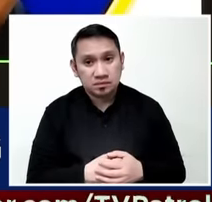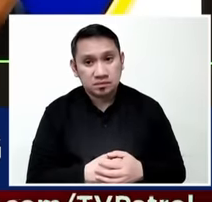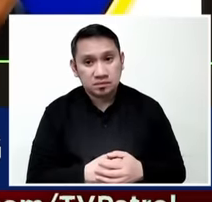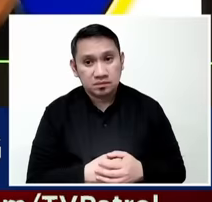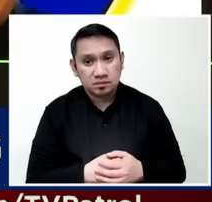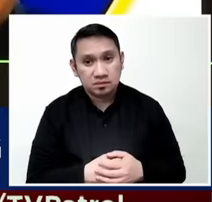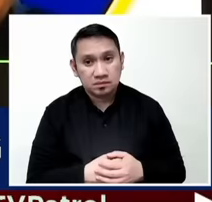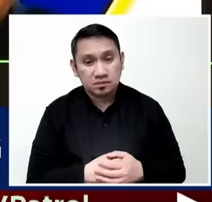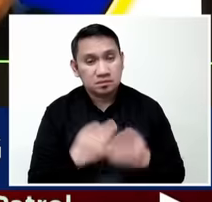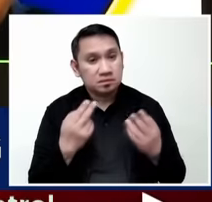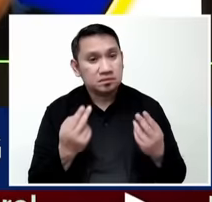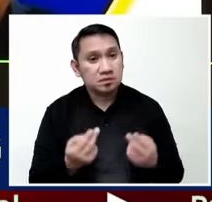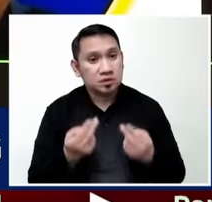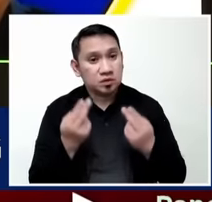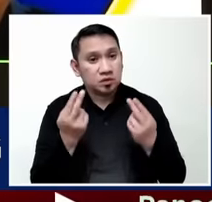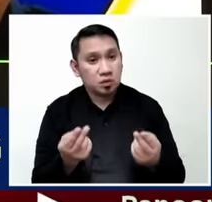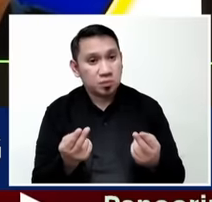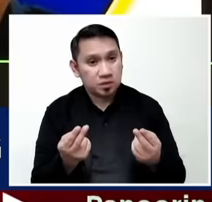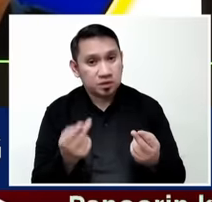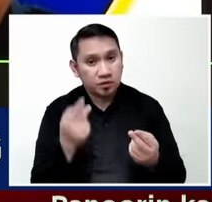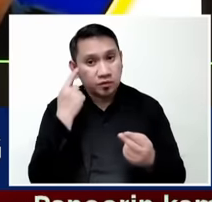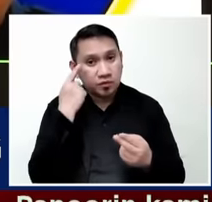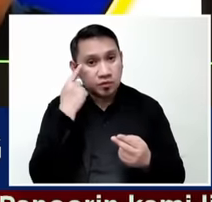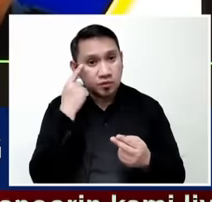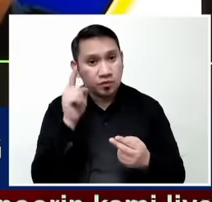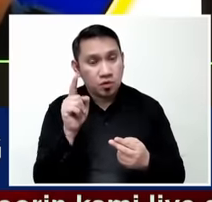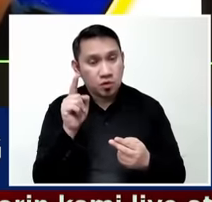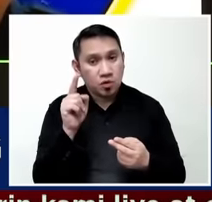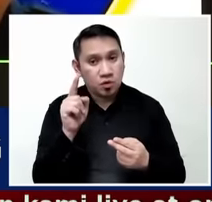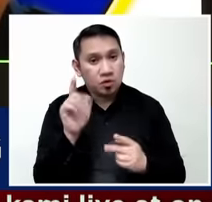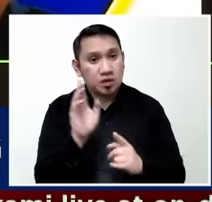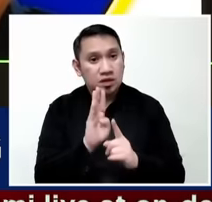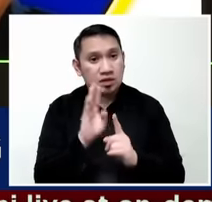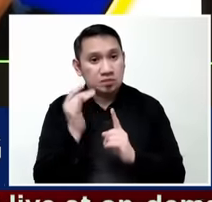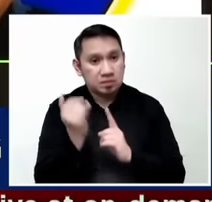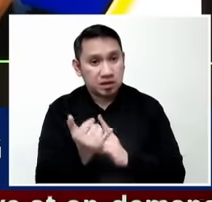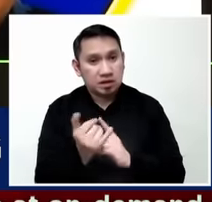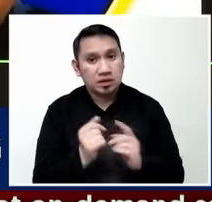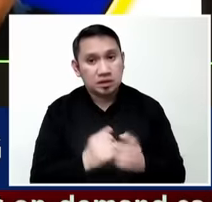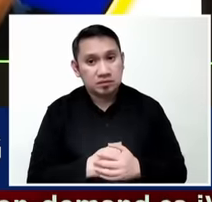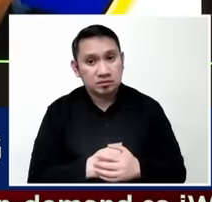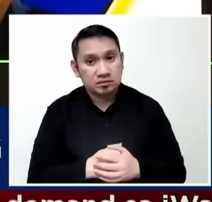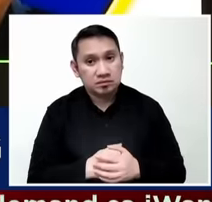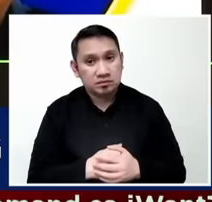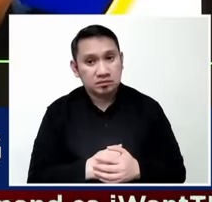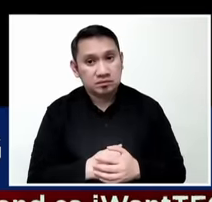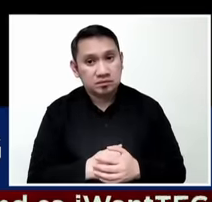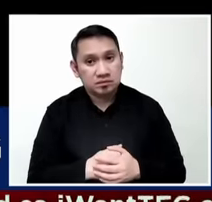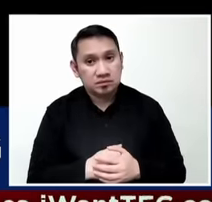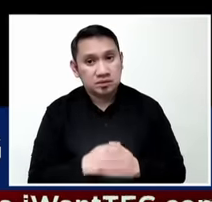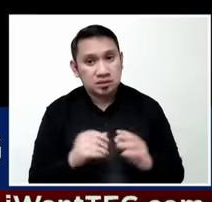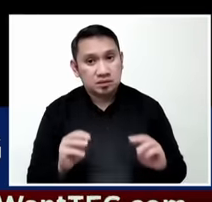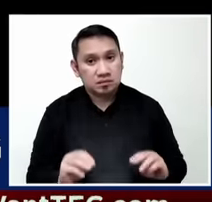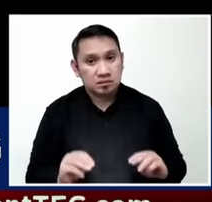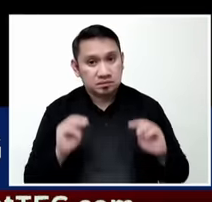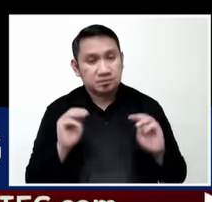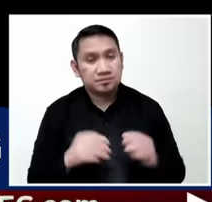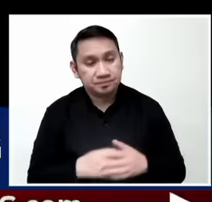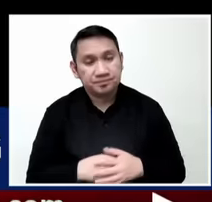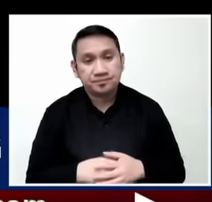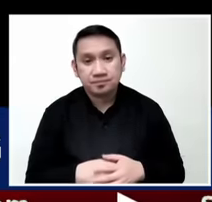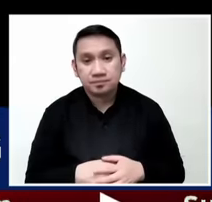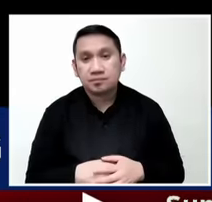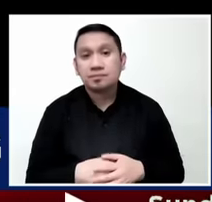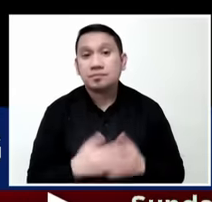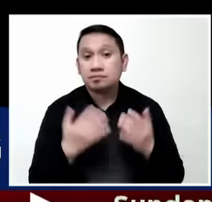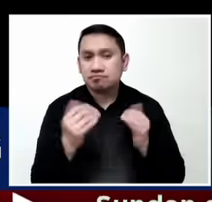candidate for elected position sa barangay Lungos, Malabon po. Isa-isang kinukunan ngayon